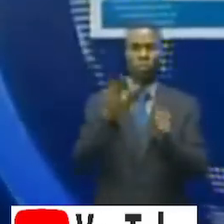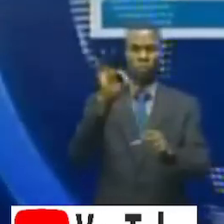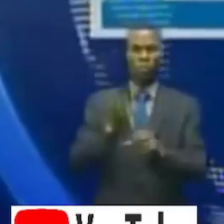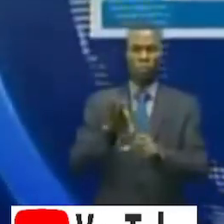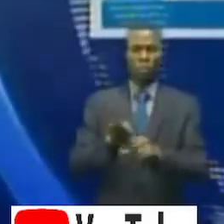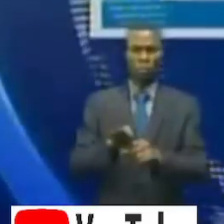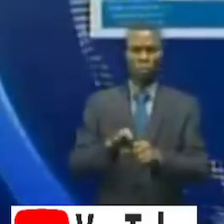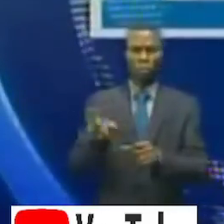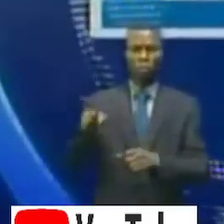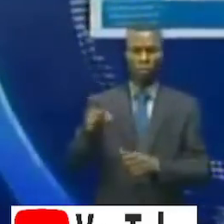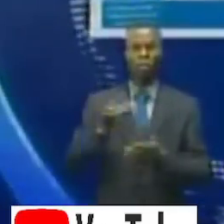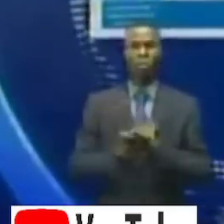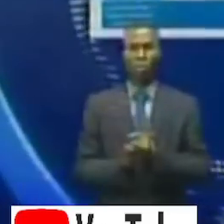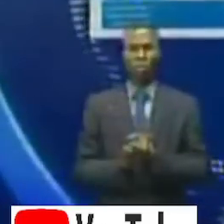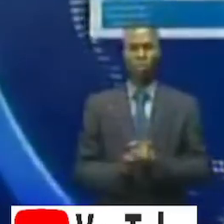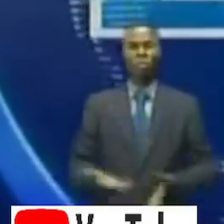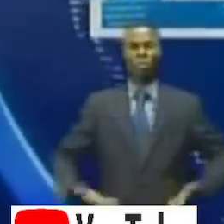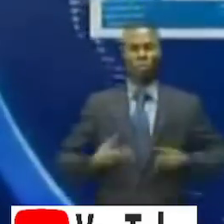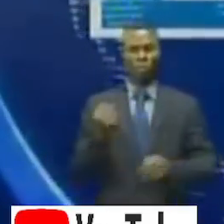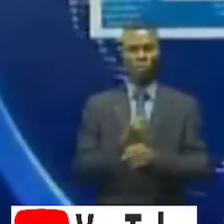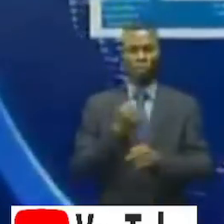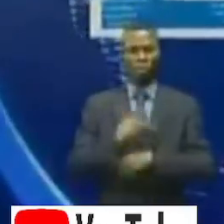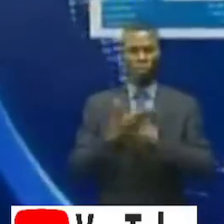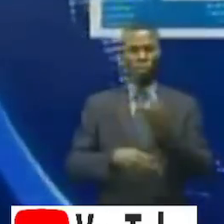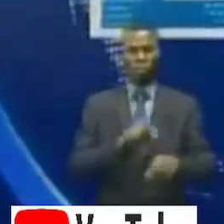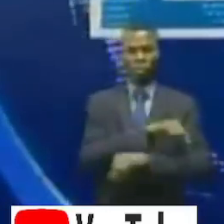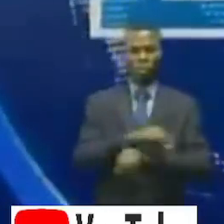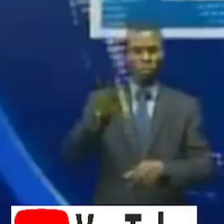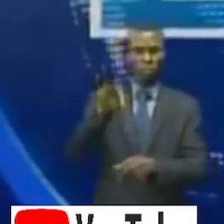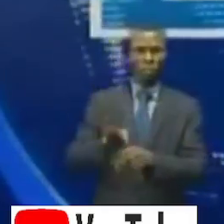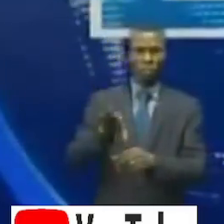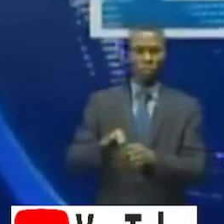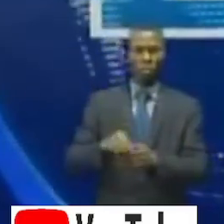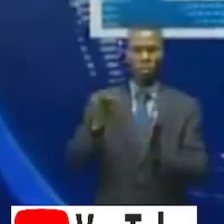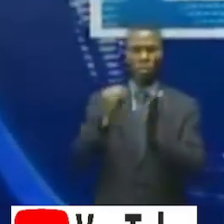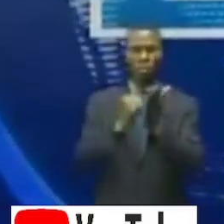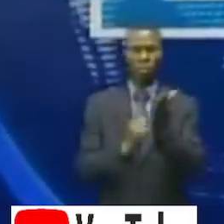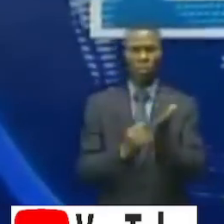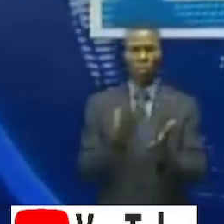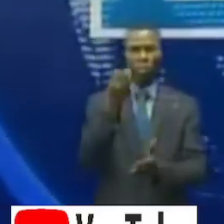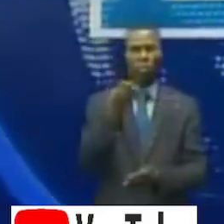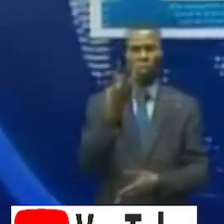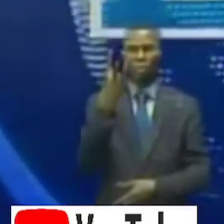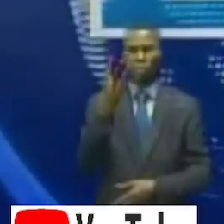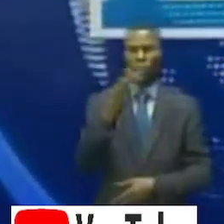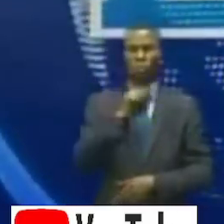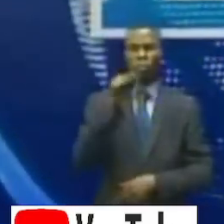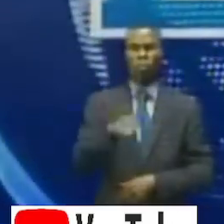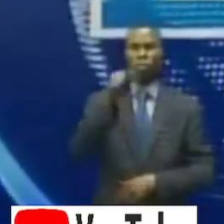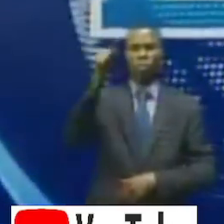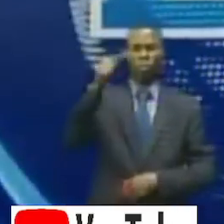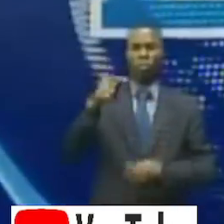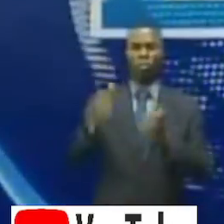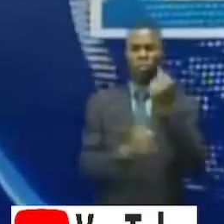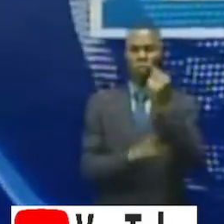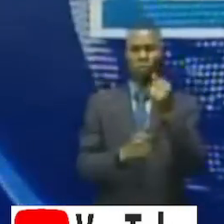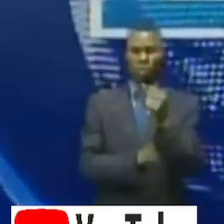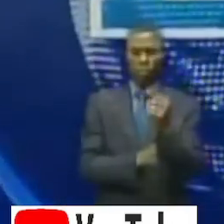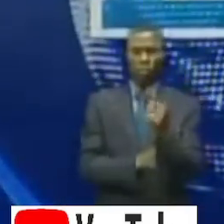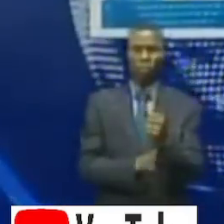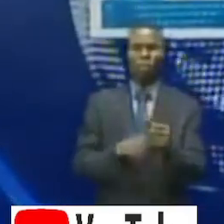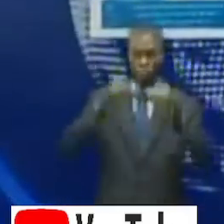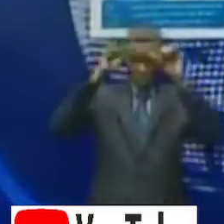cours. Constant Mutamba salue le travail abattu par la CENI pour avoir enrôlé plus de 43 millions d'électeurs. Le président de la DIPRO demande